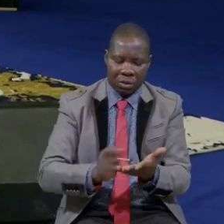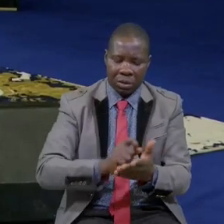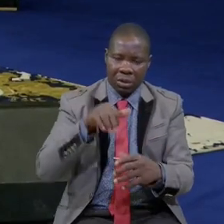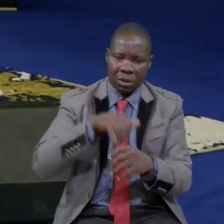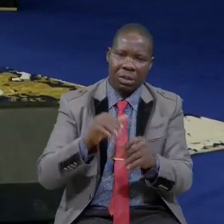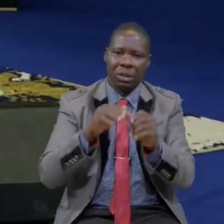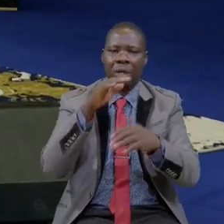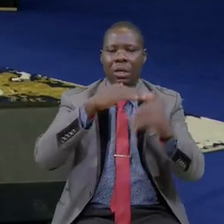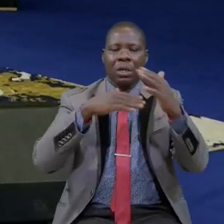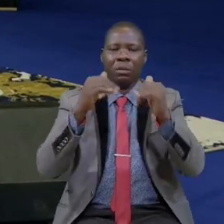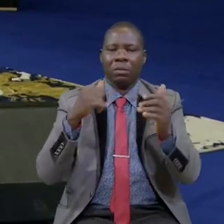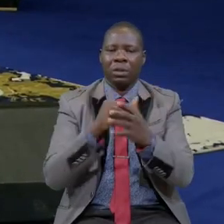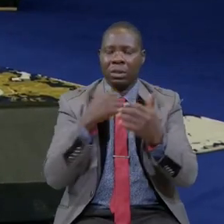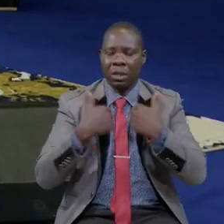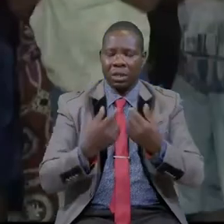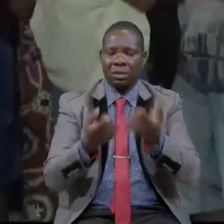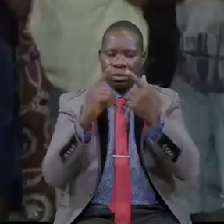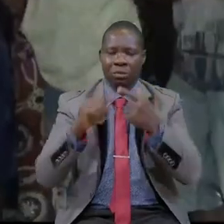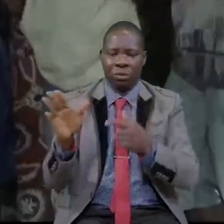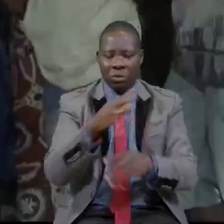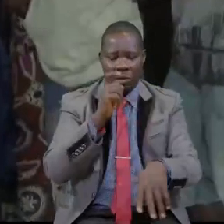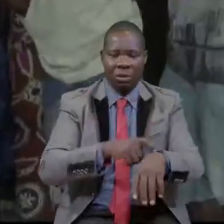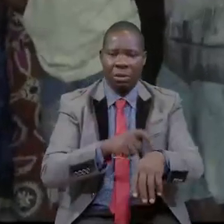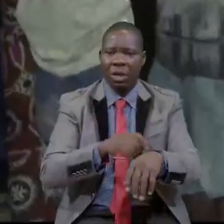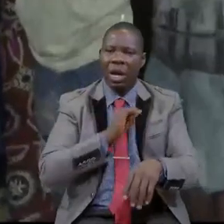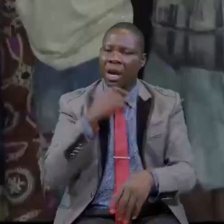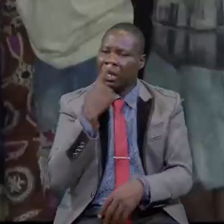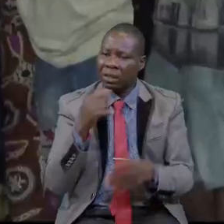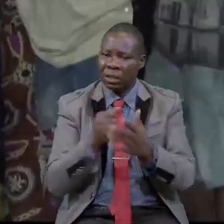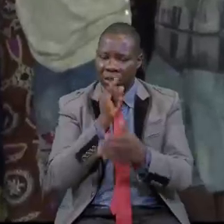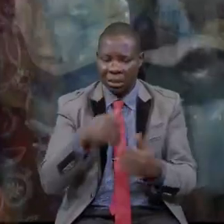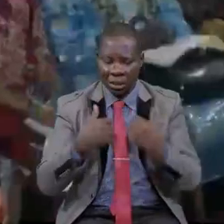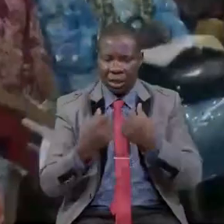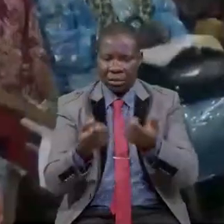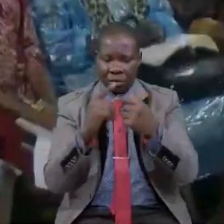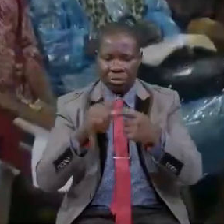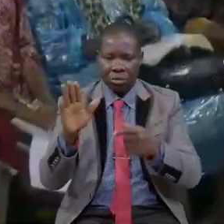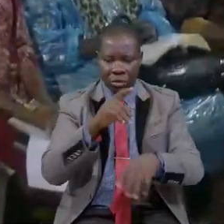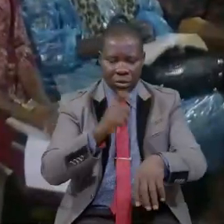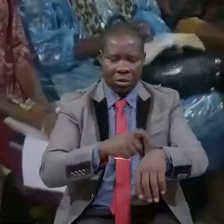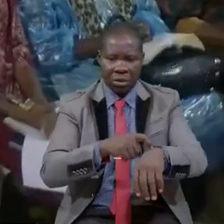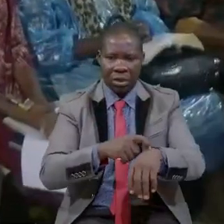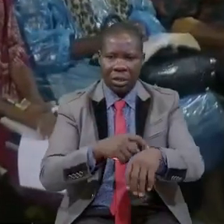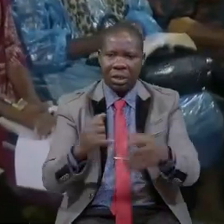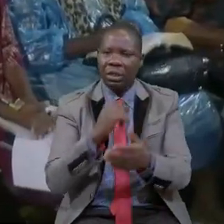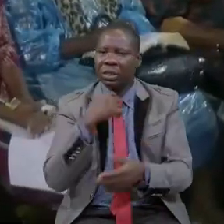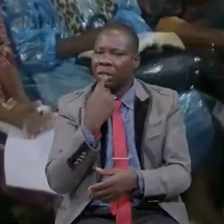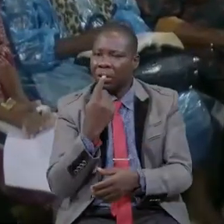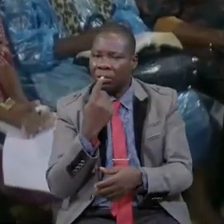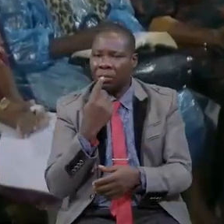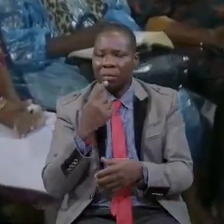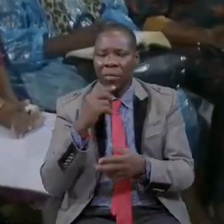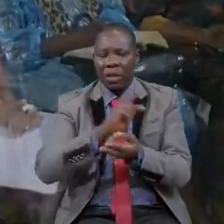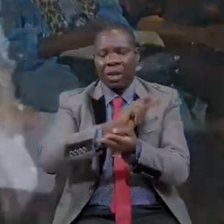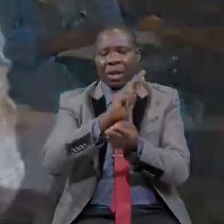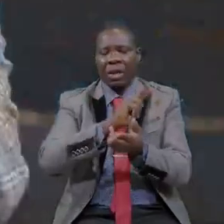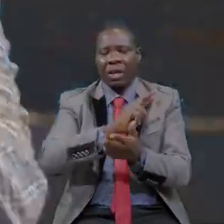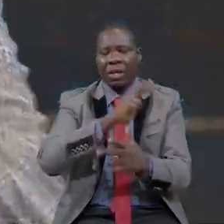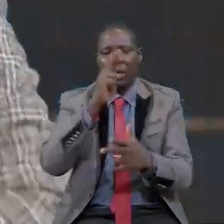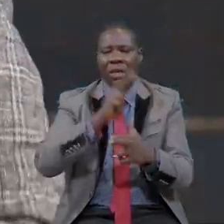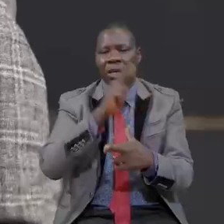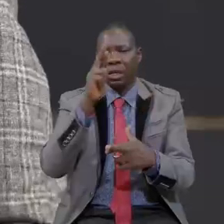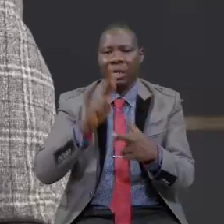ciel. C'est ton tour maintenant. J'ai dit, c'est ton tour maintenant. Mais réjouissez-vous